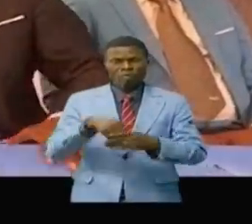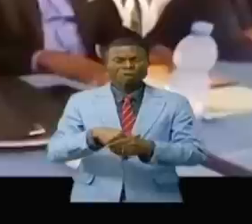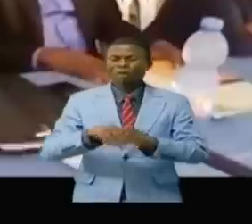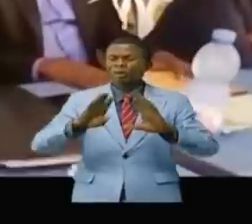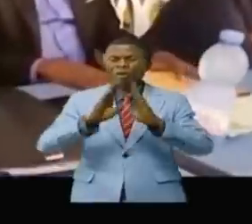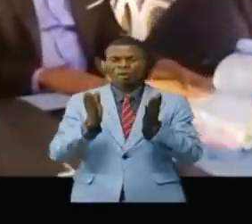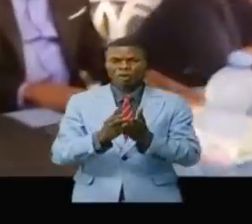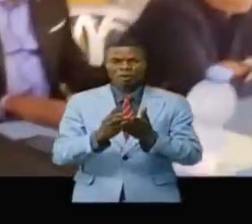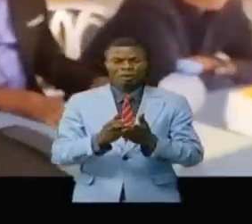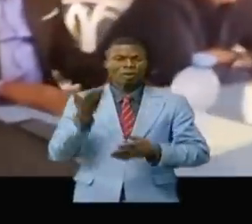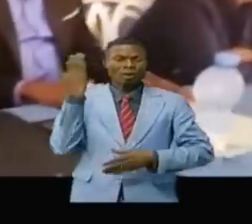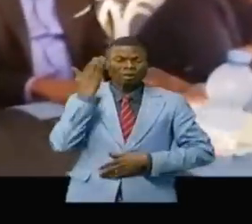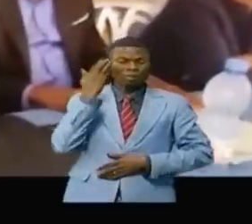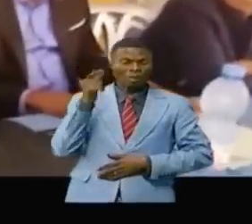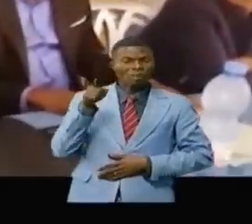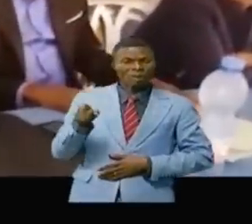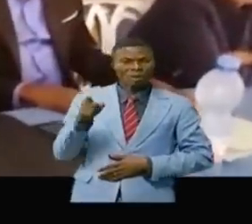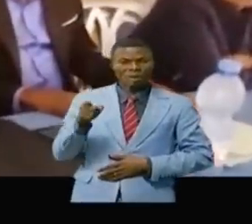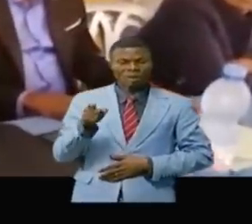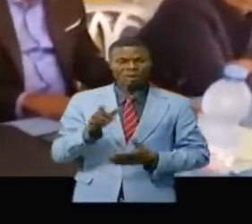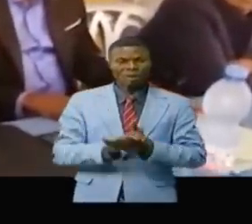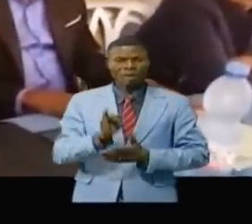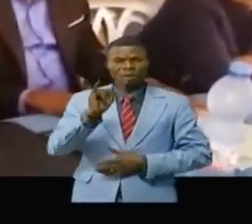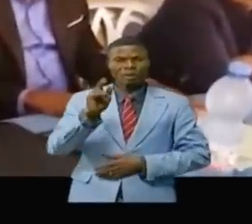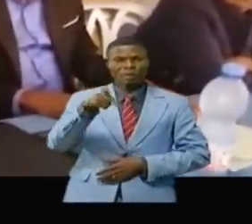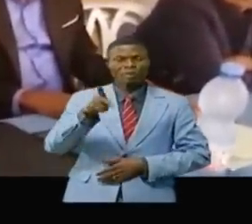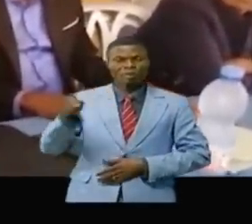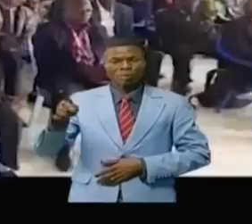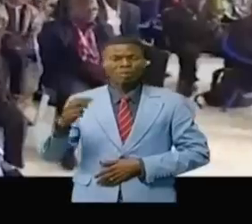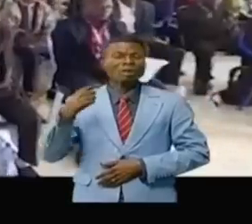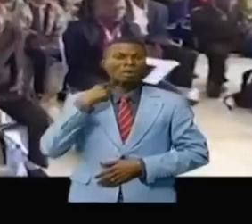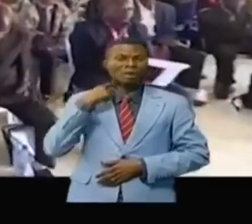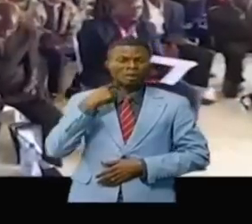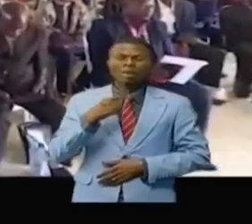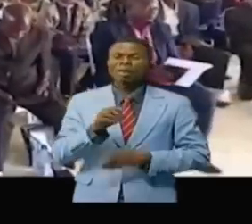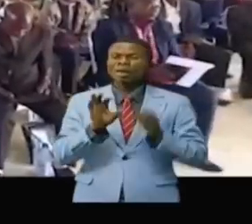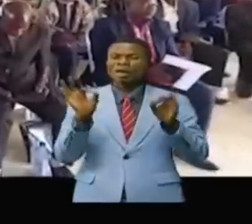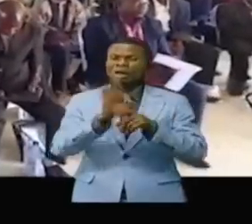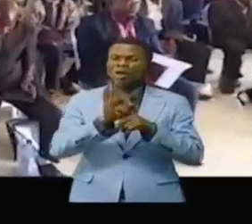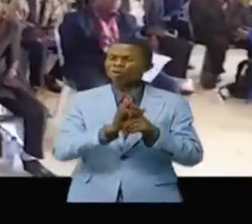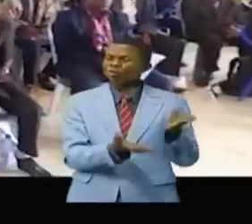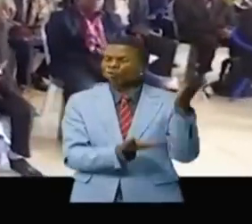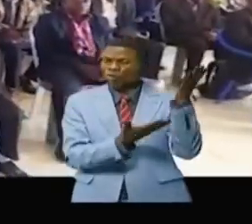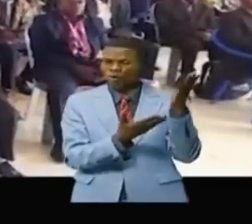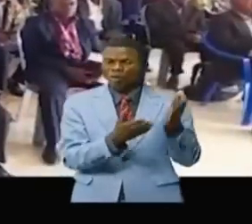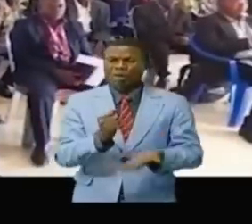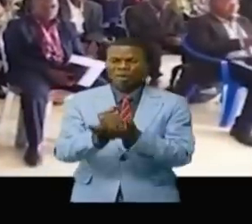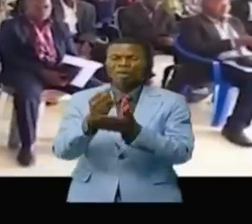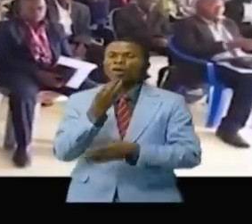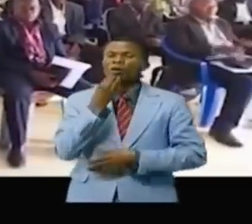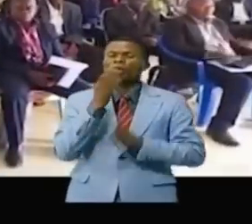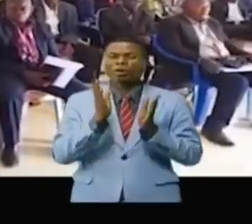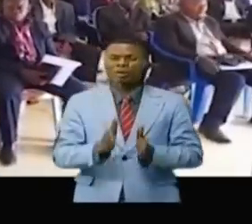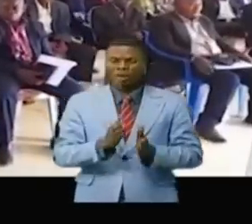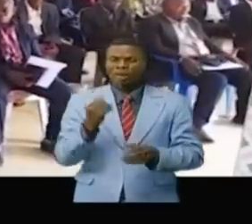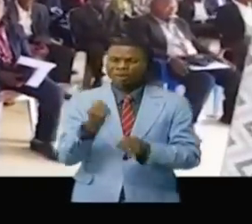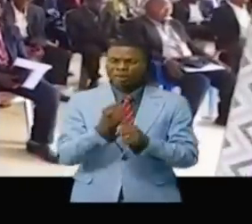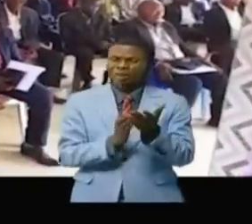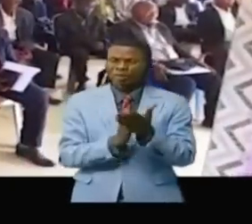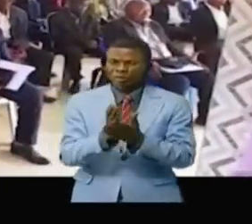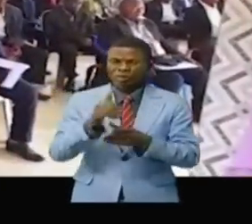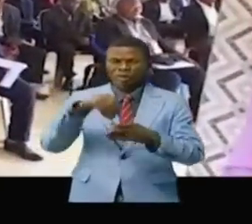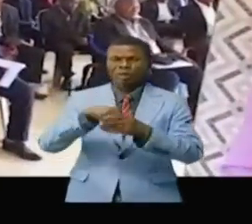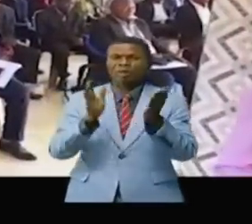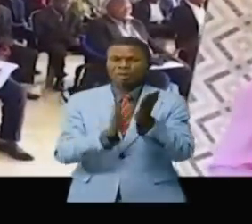tous. Pour François Mukendi Bukasa, IPP Kwango 1, cet atelier est d'une importance capitale pour permettre à l'inspecteur de remplir à bien ses missions qui